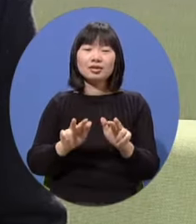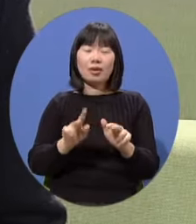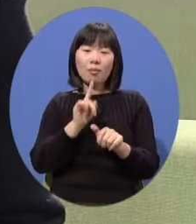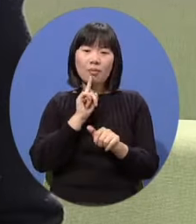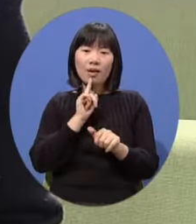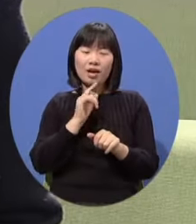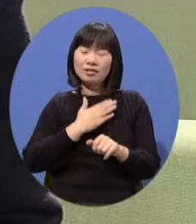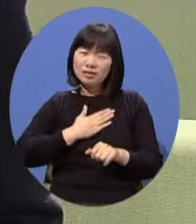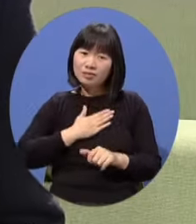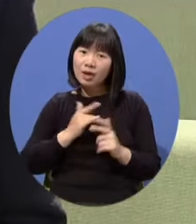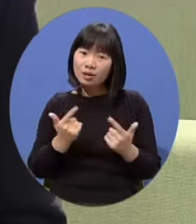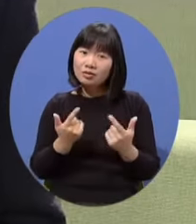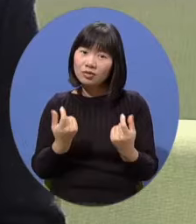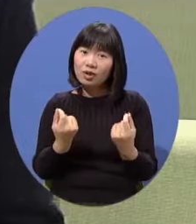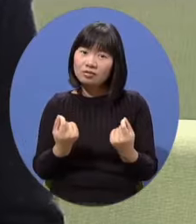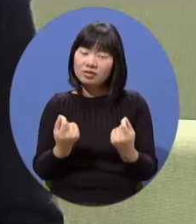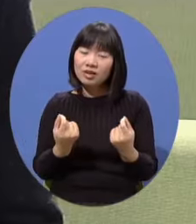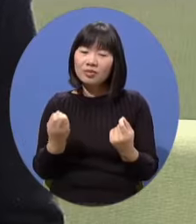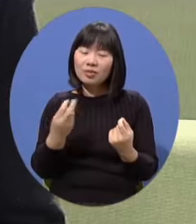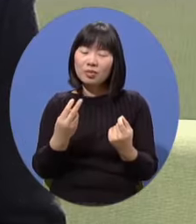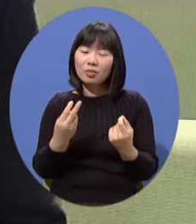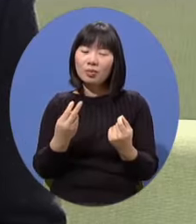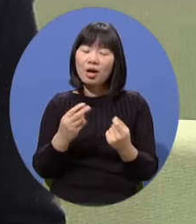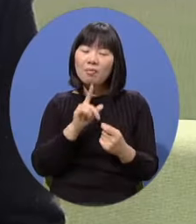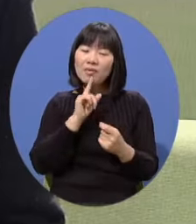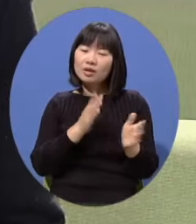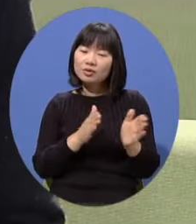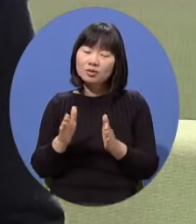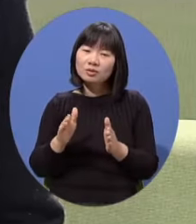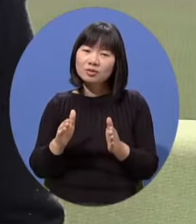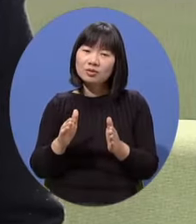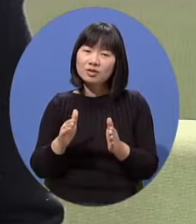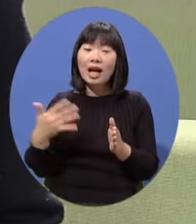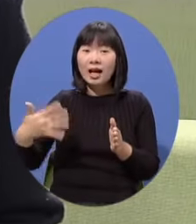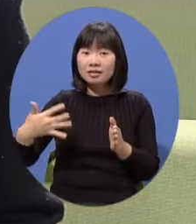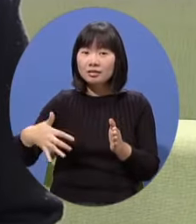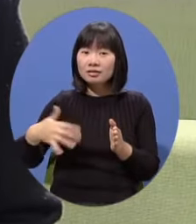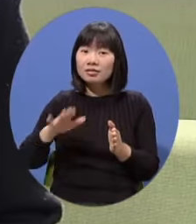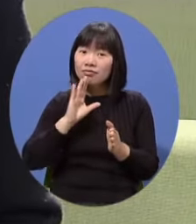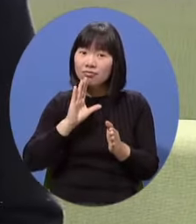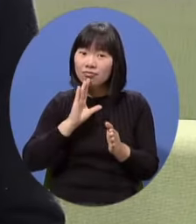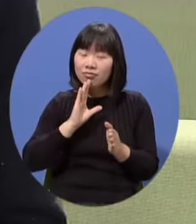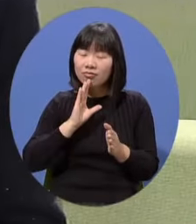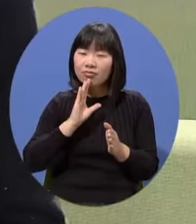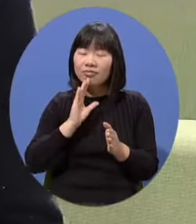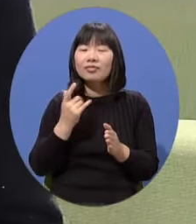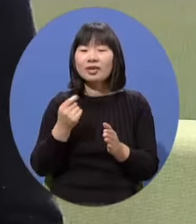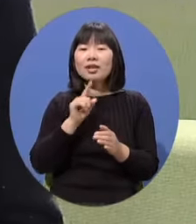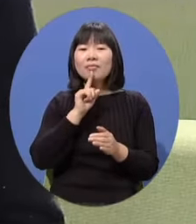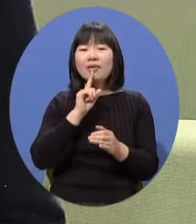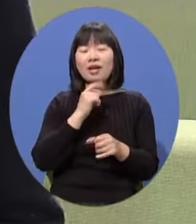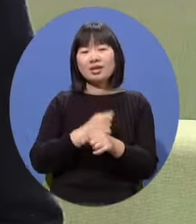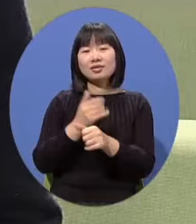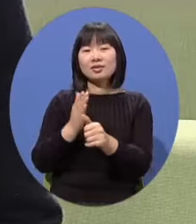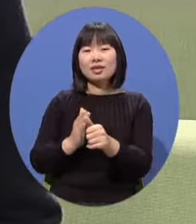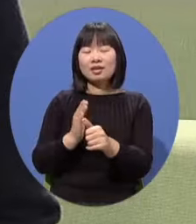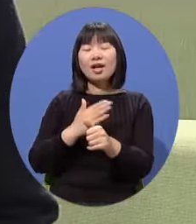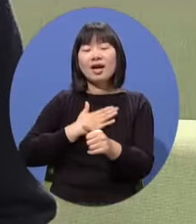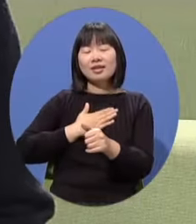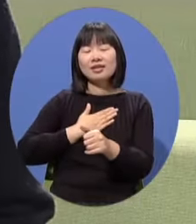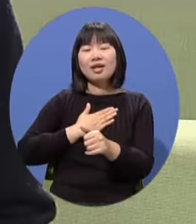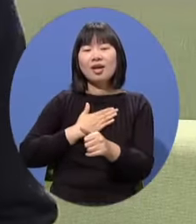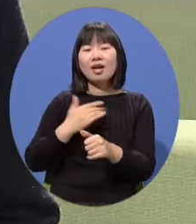좀 말할 기분이 아닌 것 같구나 아니면 아직 좀 말할 준비가 좀 덜 된 것 같구나 그렇게 얘기해 주시고 그래